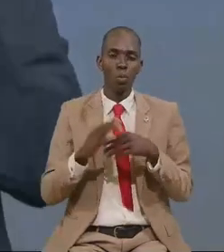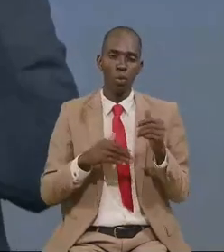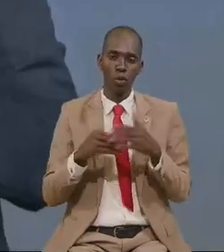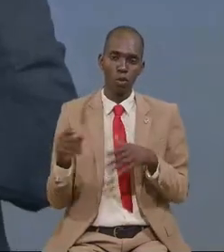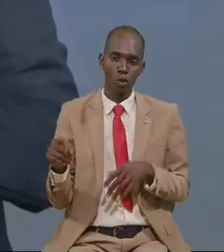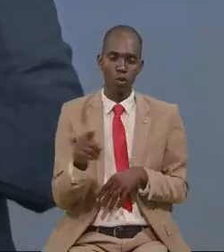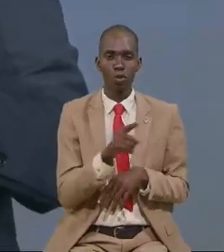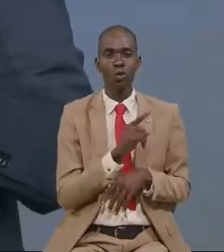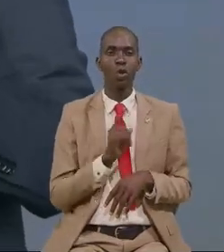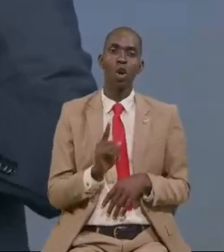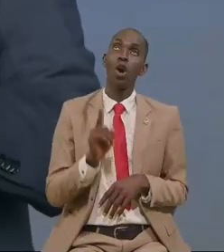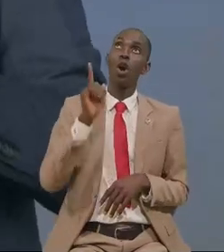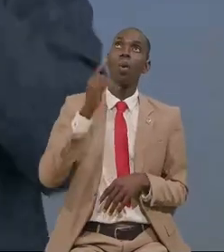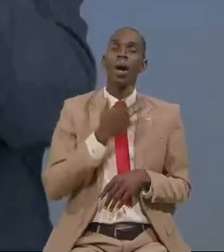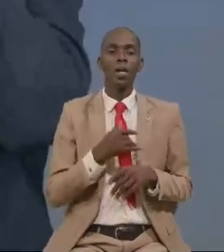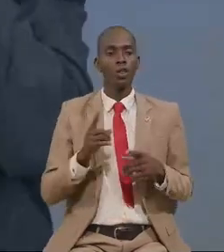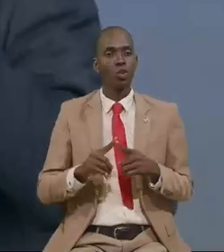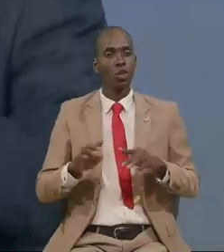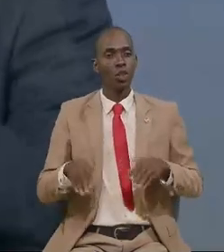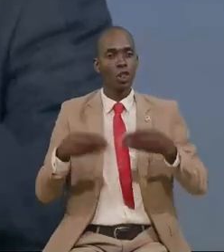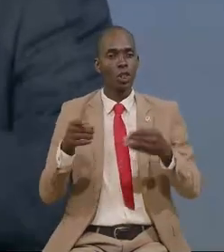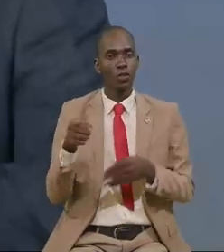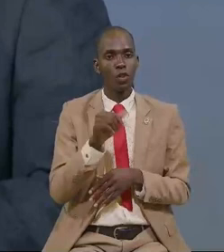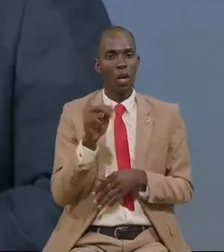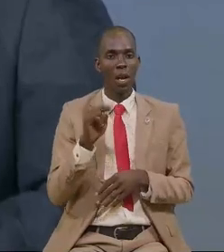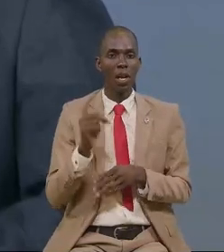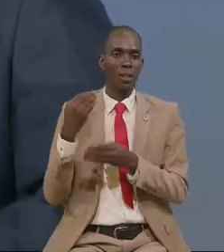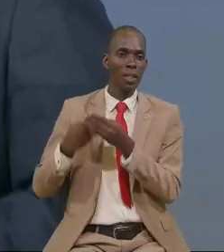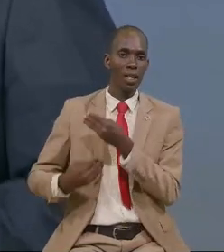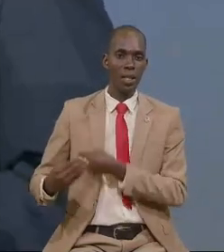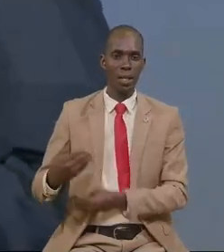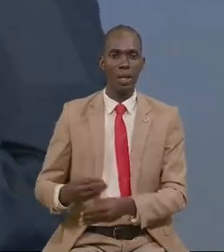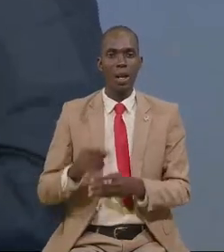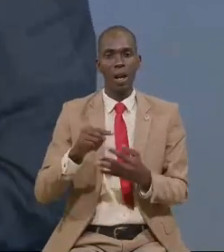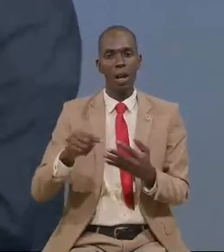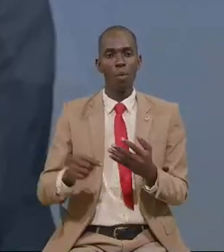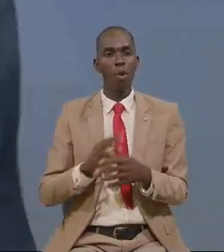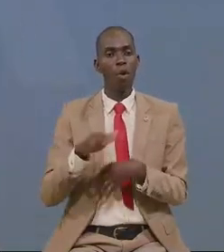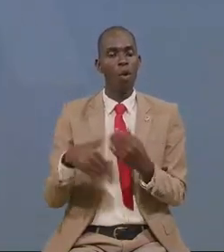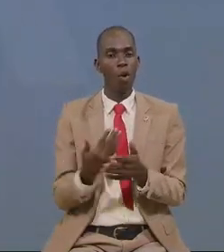donner l'héritage avec tous les sanctifiés.